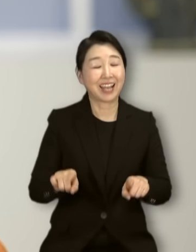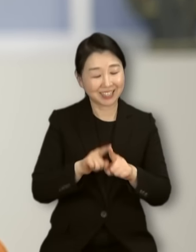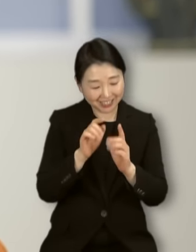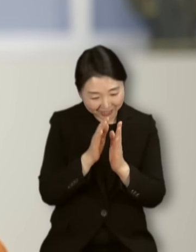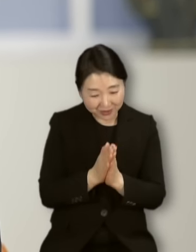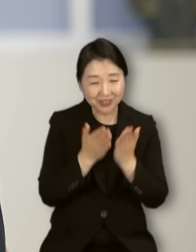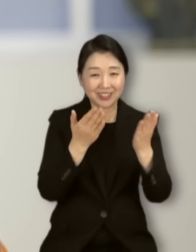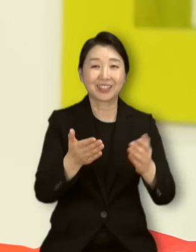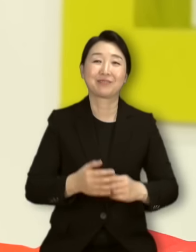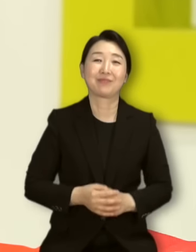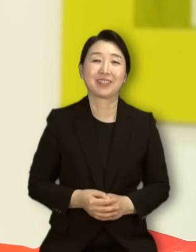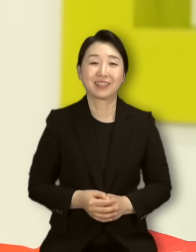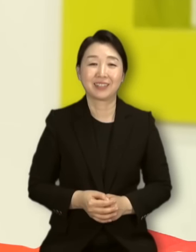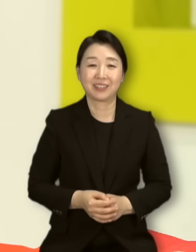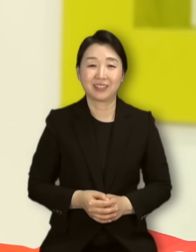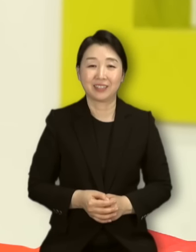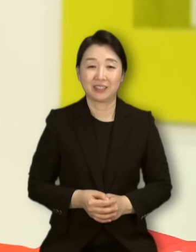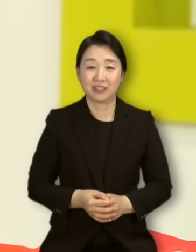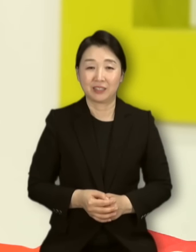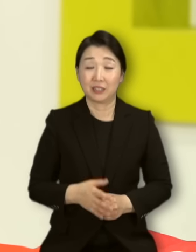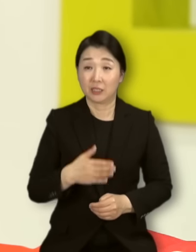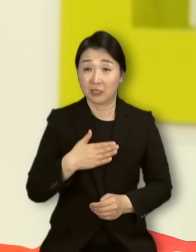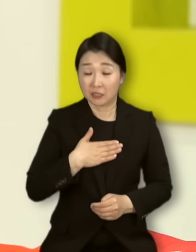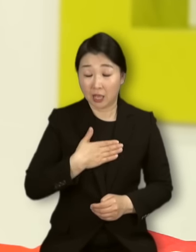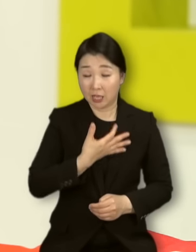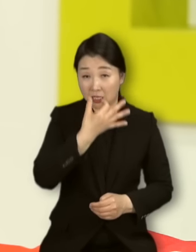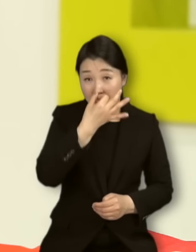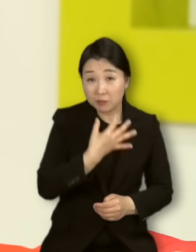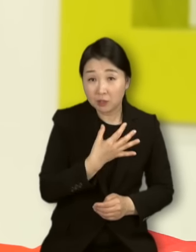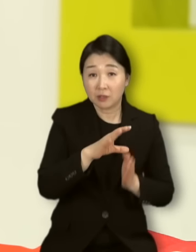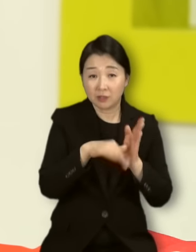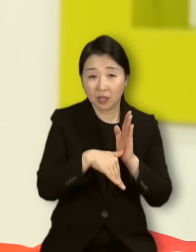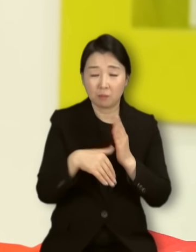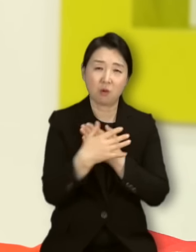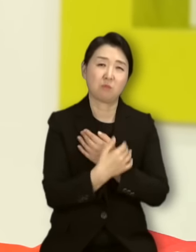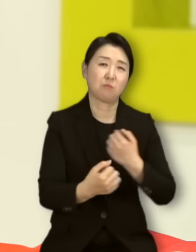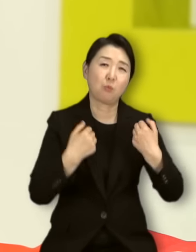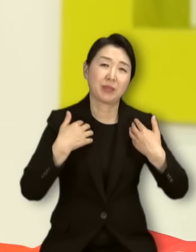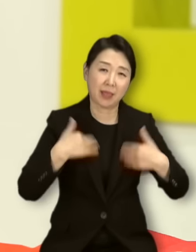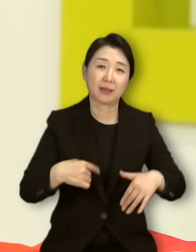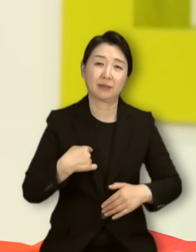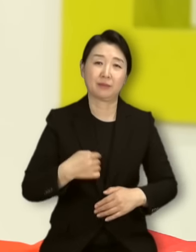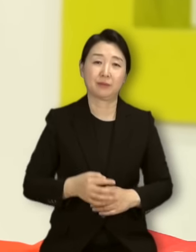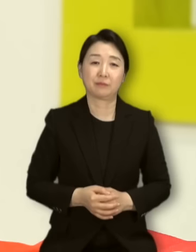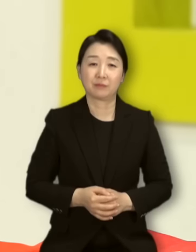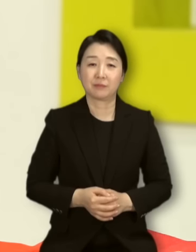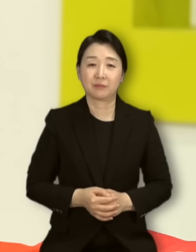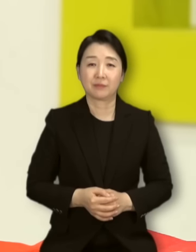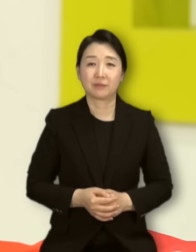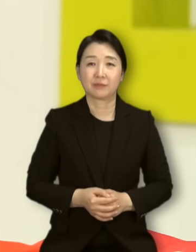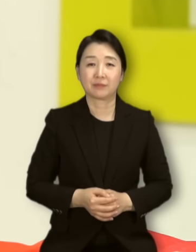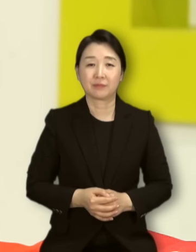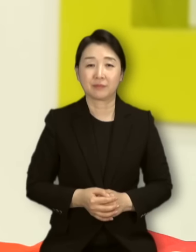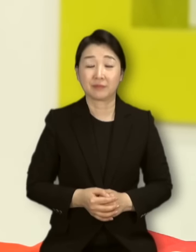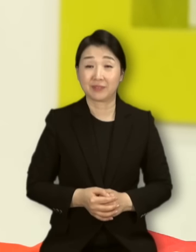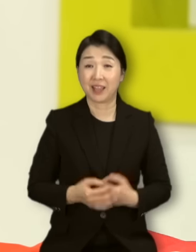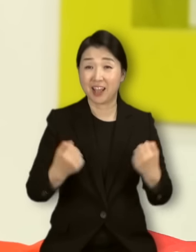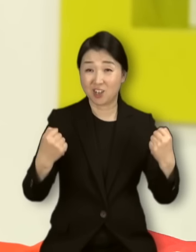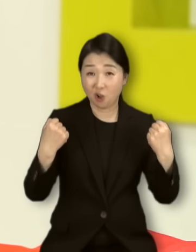모두 기도하겠습니다 일단은 제가 하면서 너무 힘들었던 부분이 그 체력적인 문제였어요 그니까 좀 잘봐